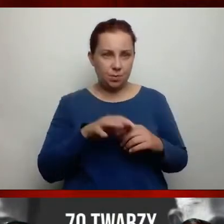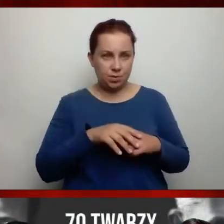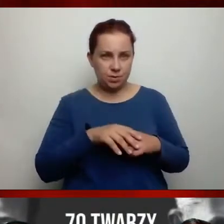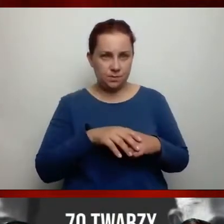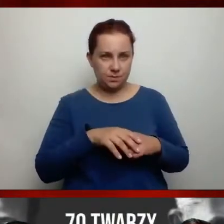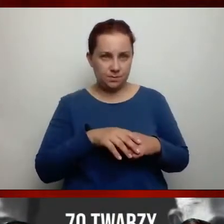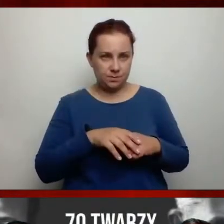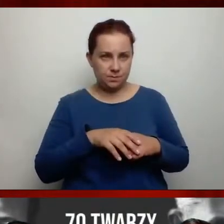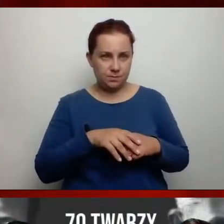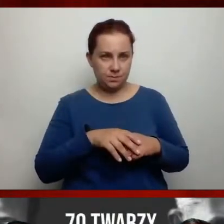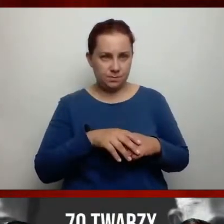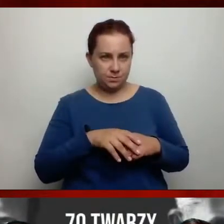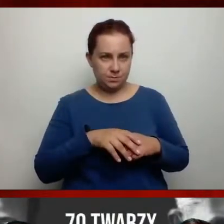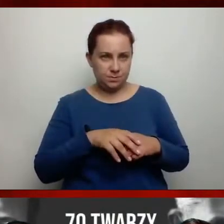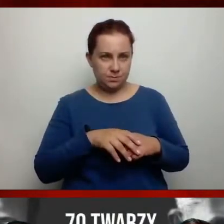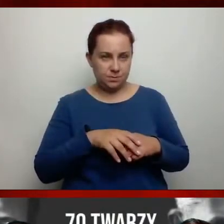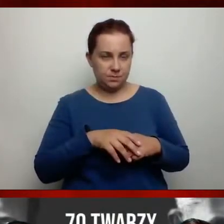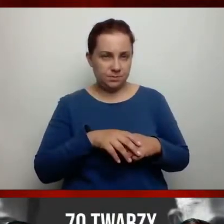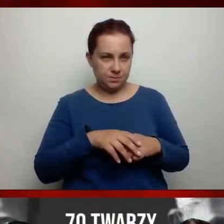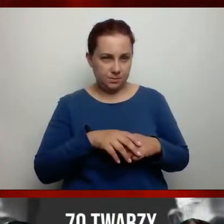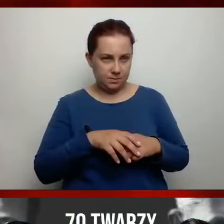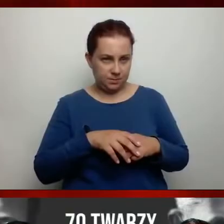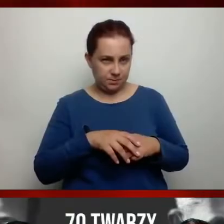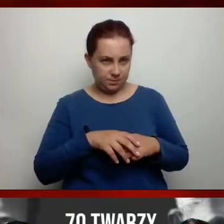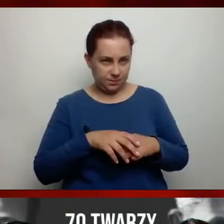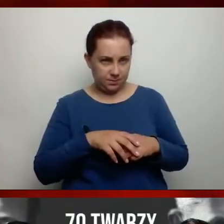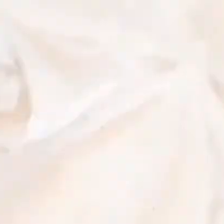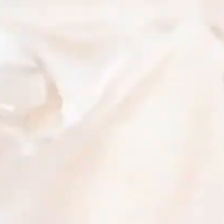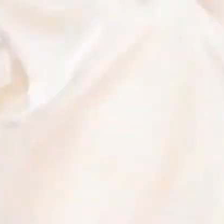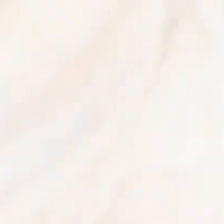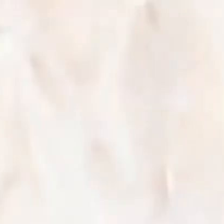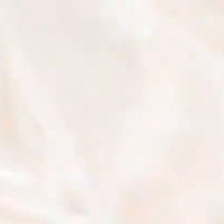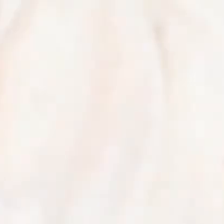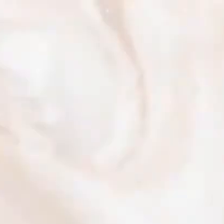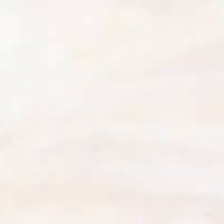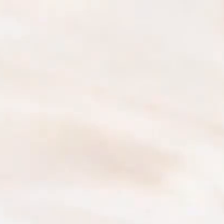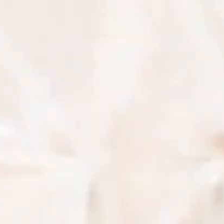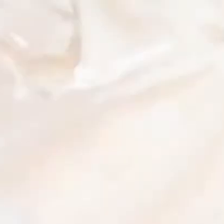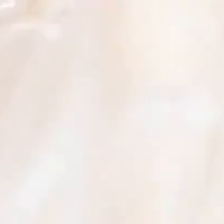zobaczył te. To zobaczmy. Te dwa fragmenty już możemy oba.